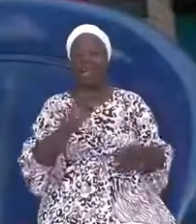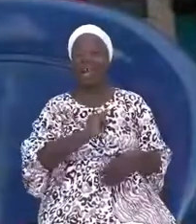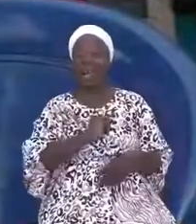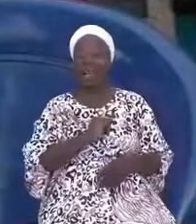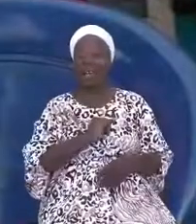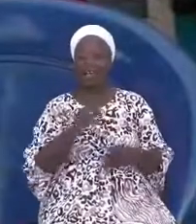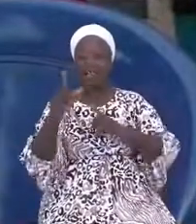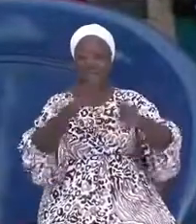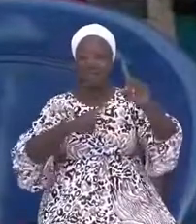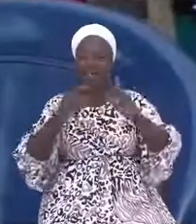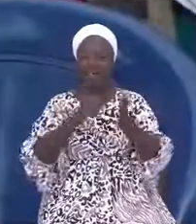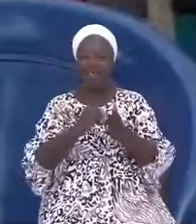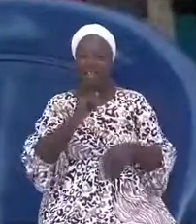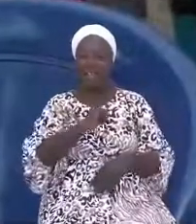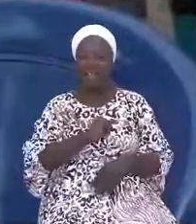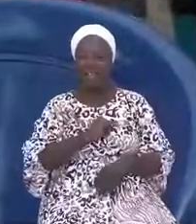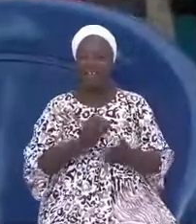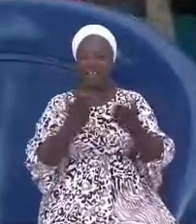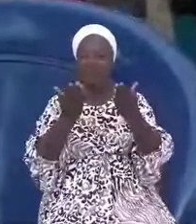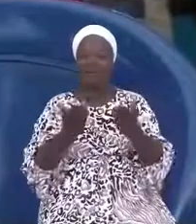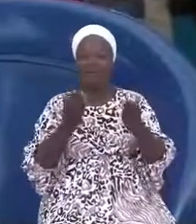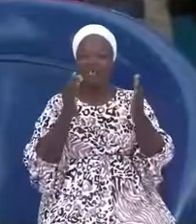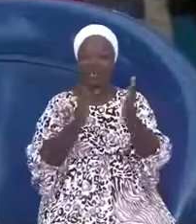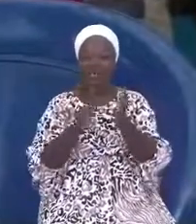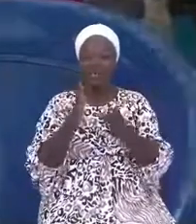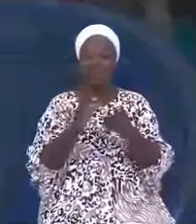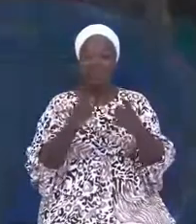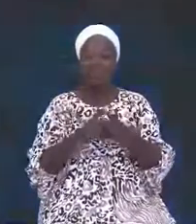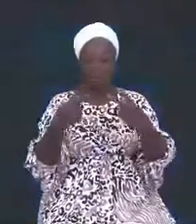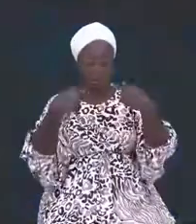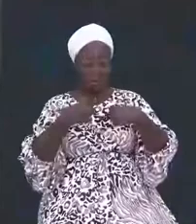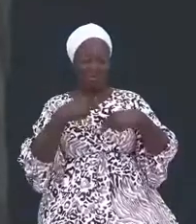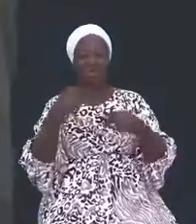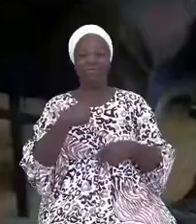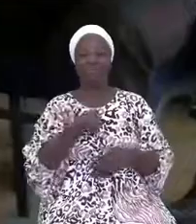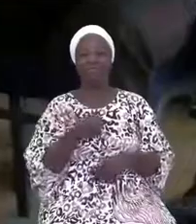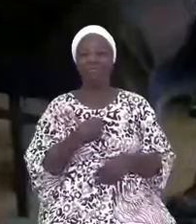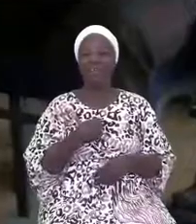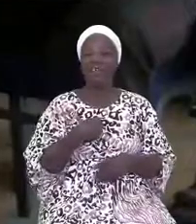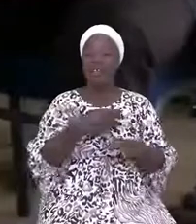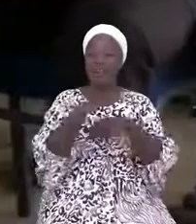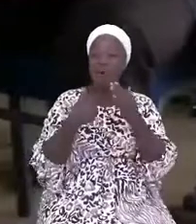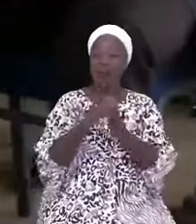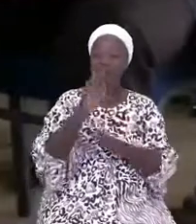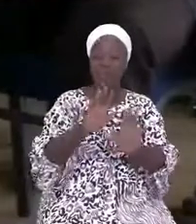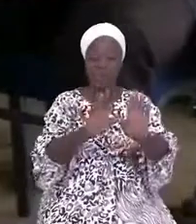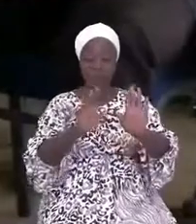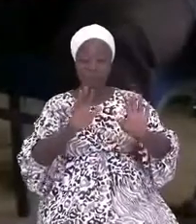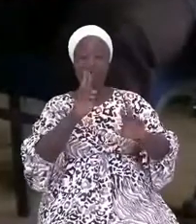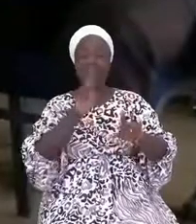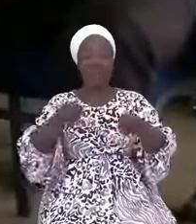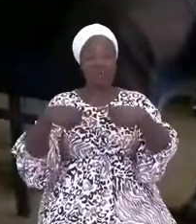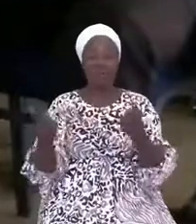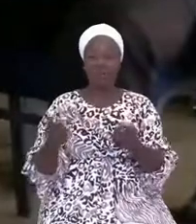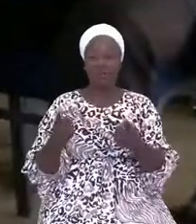il va te regarder tout était crainte sont parties toutes tes